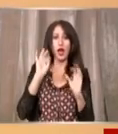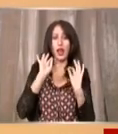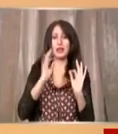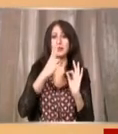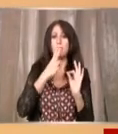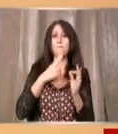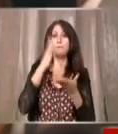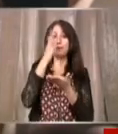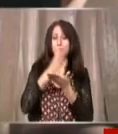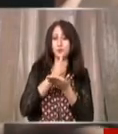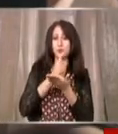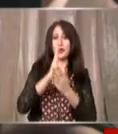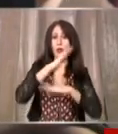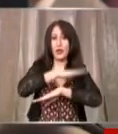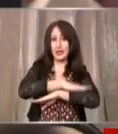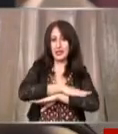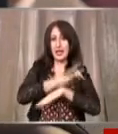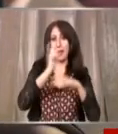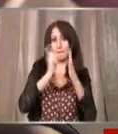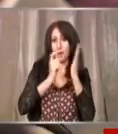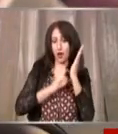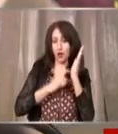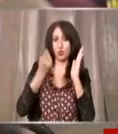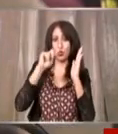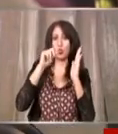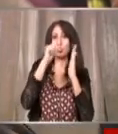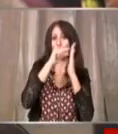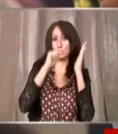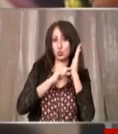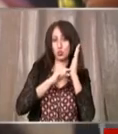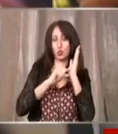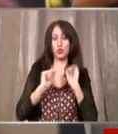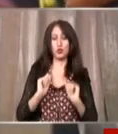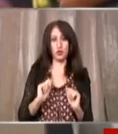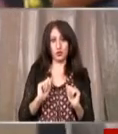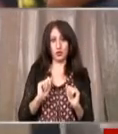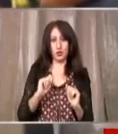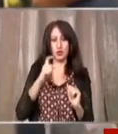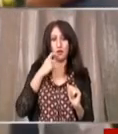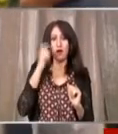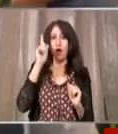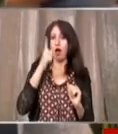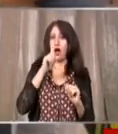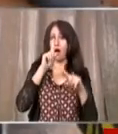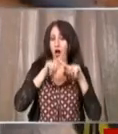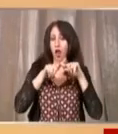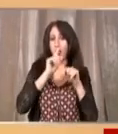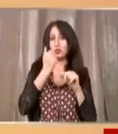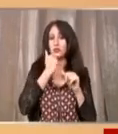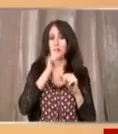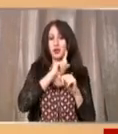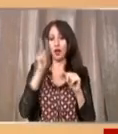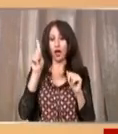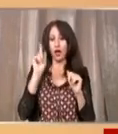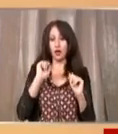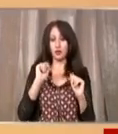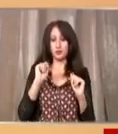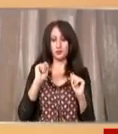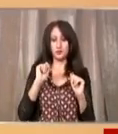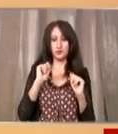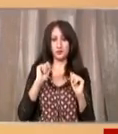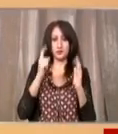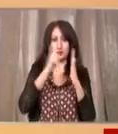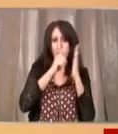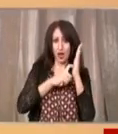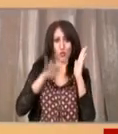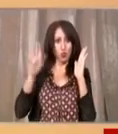سنه، يكون جنسيه مصريه، ليس هو وزوجته ووالديه، يعني شروط بسيطه وموجوده